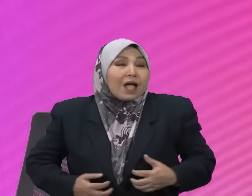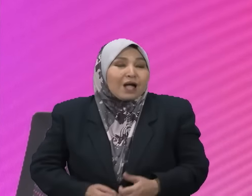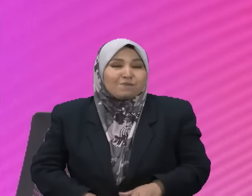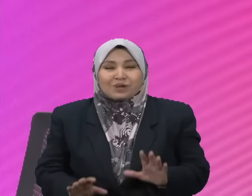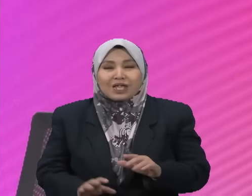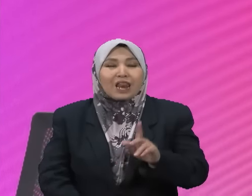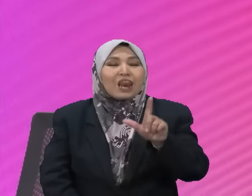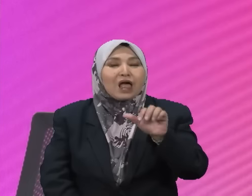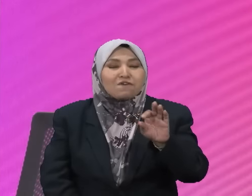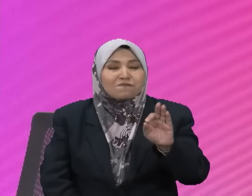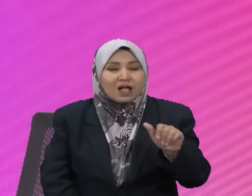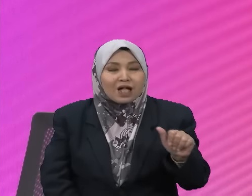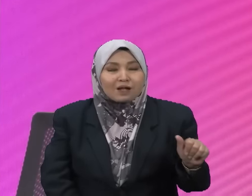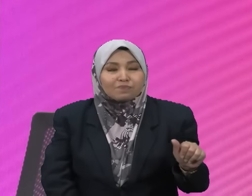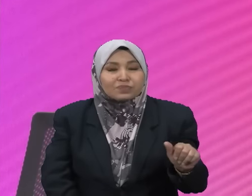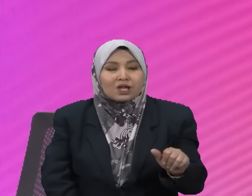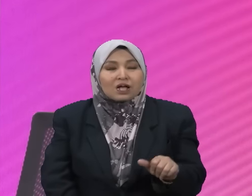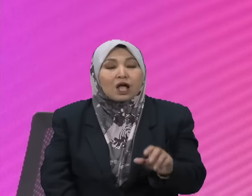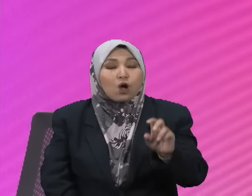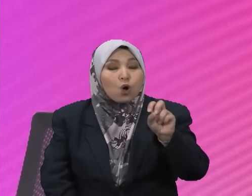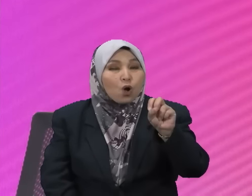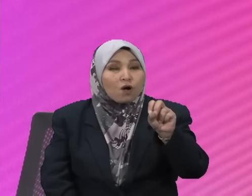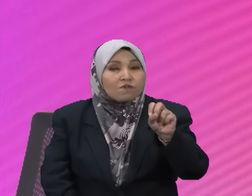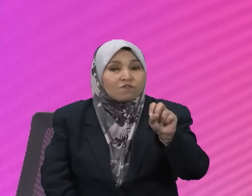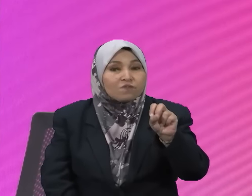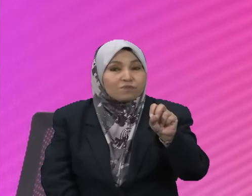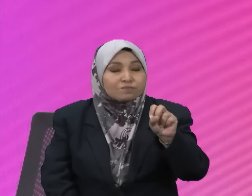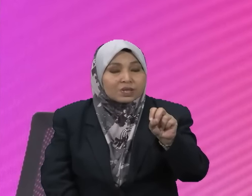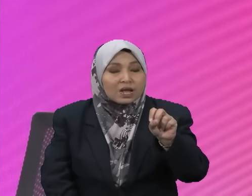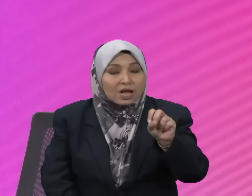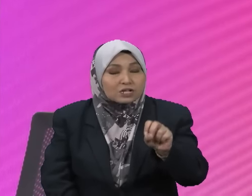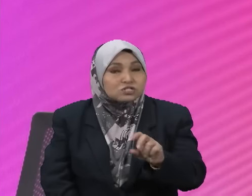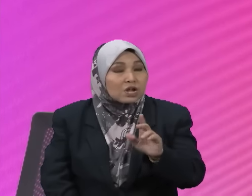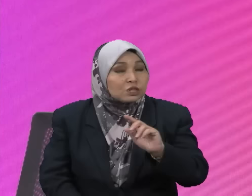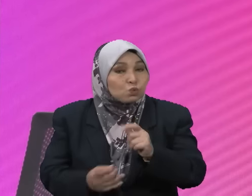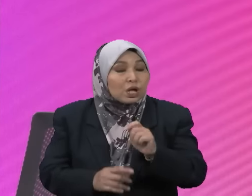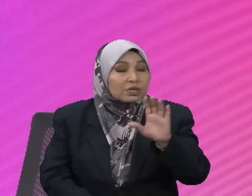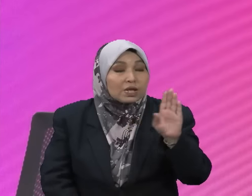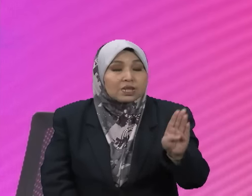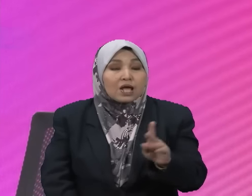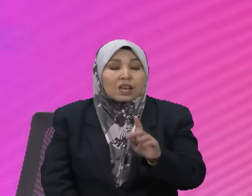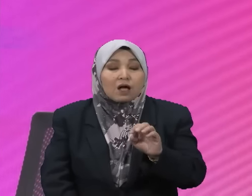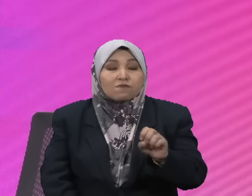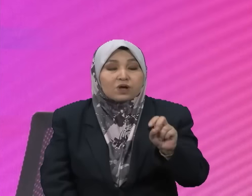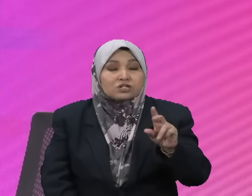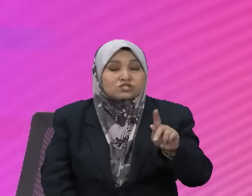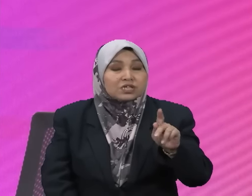Lafa. Lafa. Lepas tu qaf jaga. Qin, jangan tertukar dengan kaf.